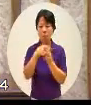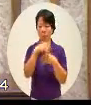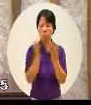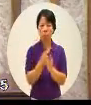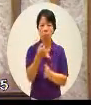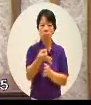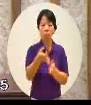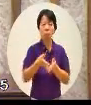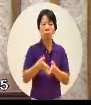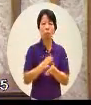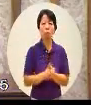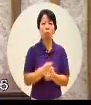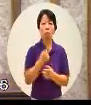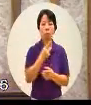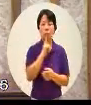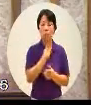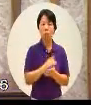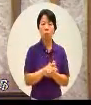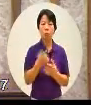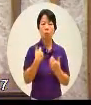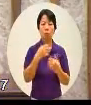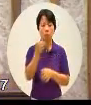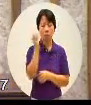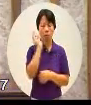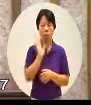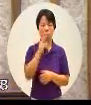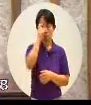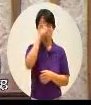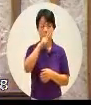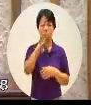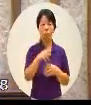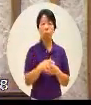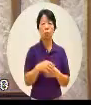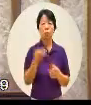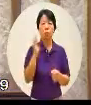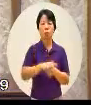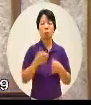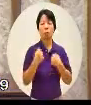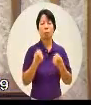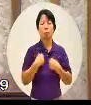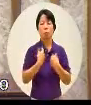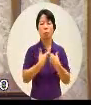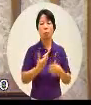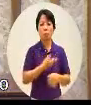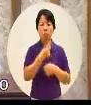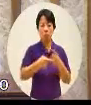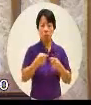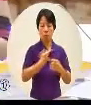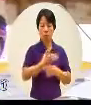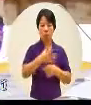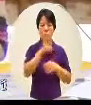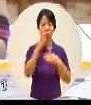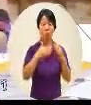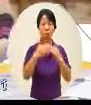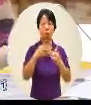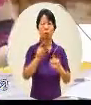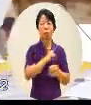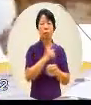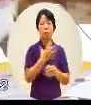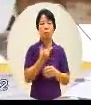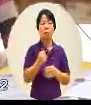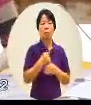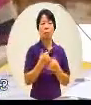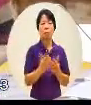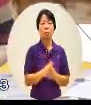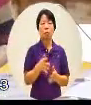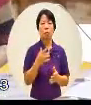这都太急呢。 所以我才说，我们不希望他去补，学校就会让孩子多元去发展。 所以所有在外面补的都不用补，学